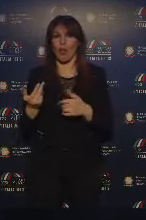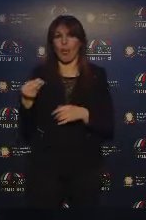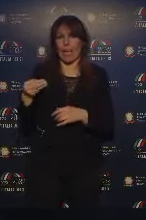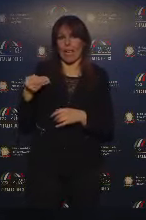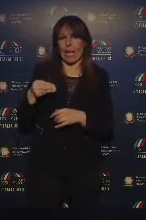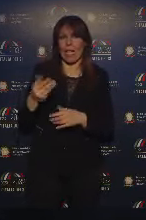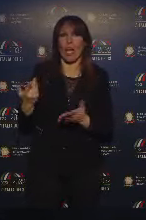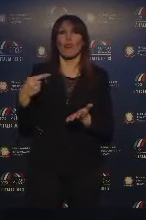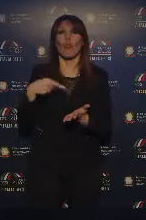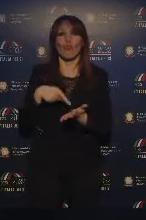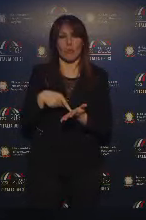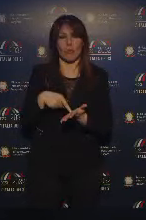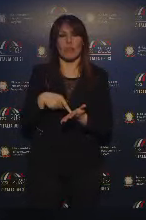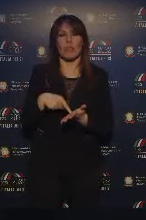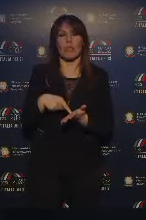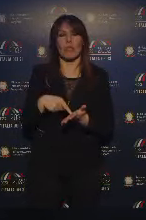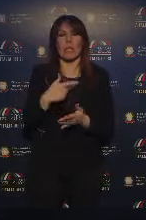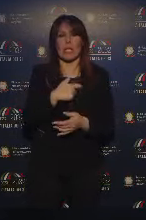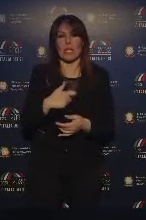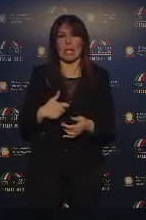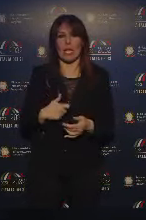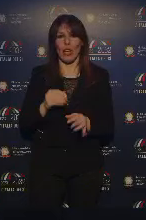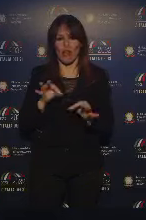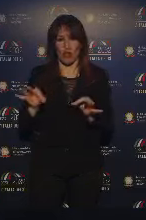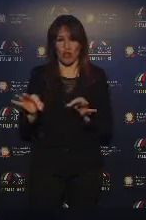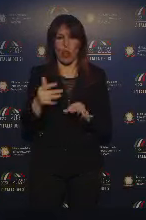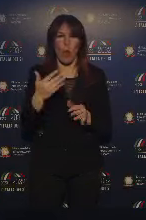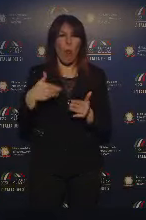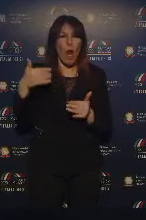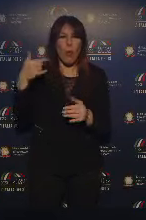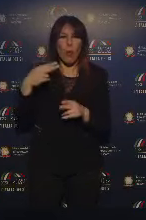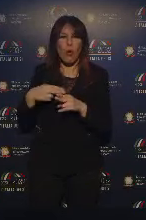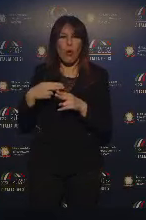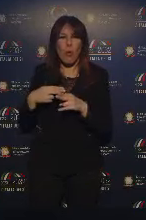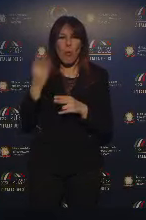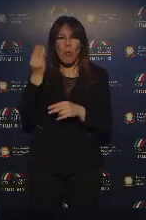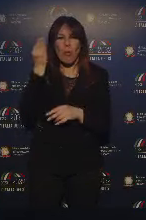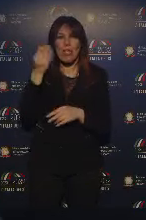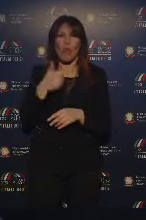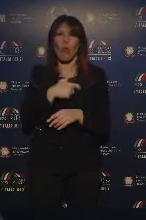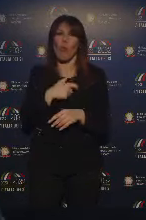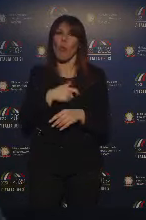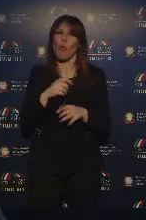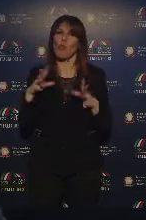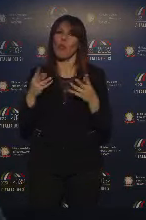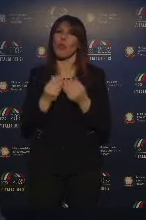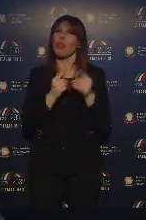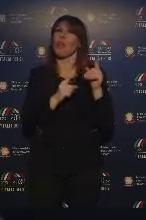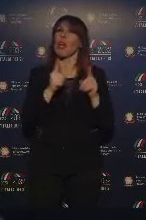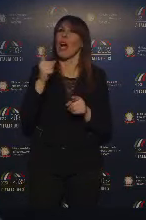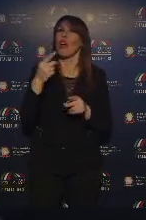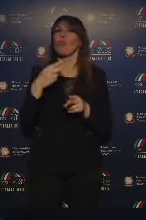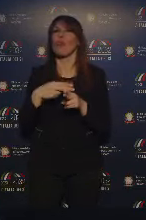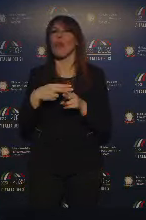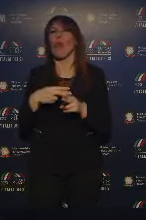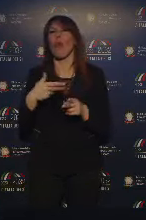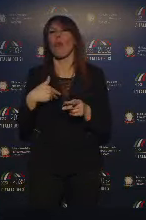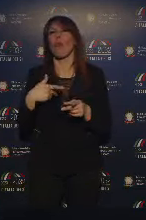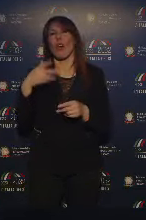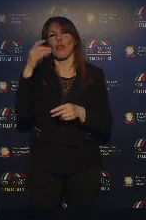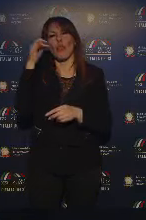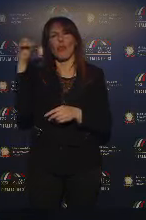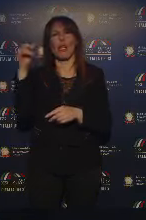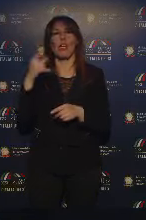sindaci perché magari in passato qualcuno a Roma pensava che tutti comuni fossero Milano Roma Torino Napoli Palermo su